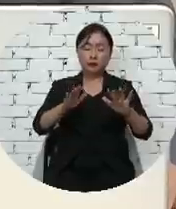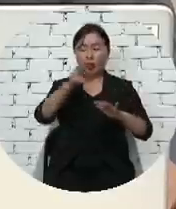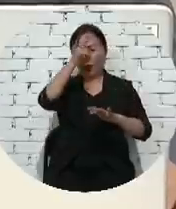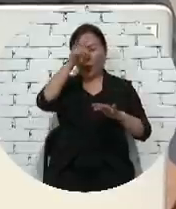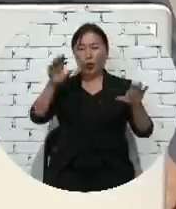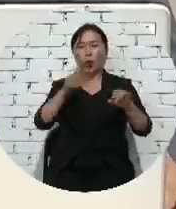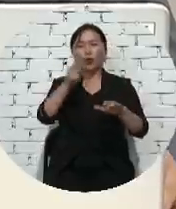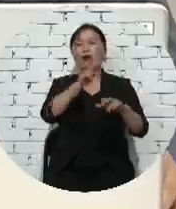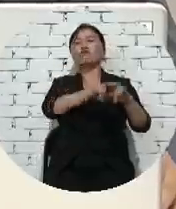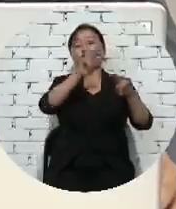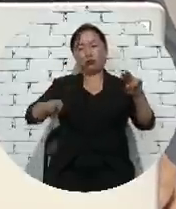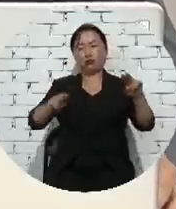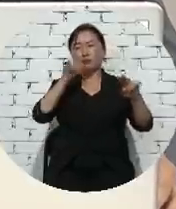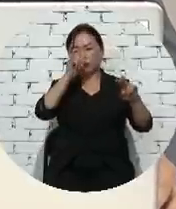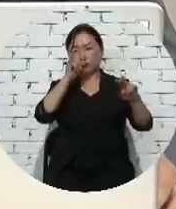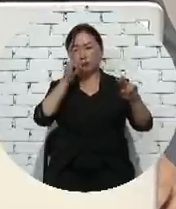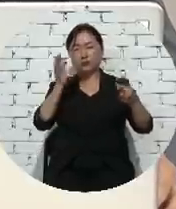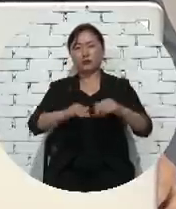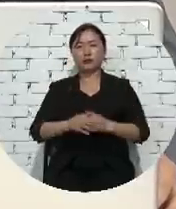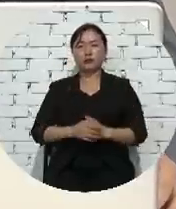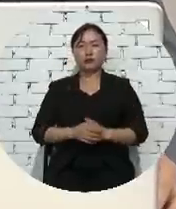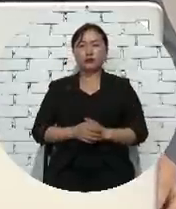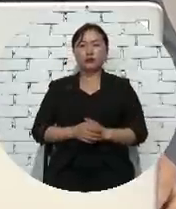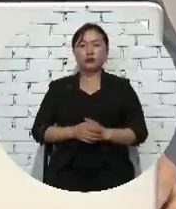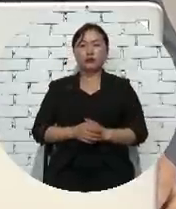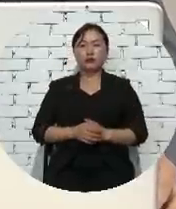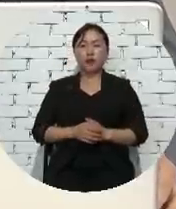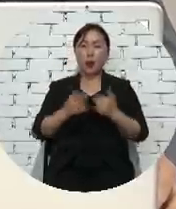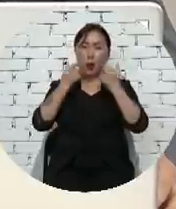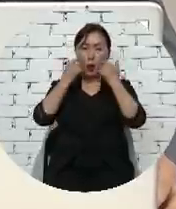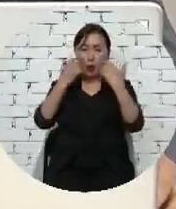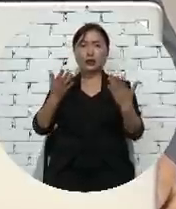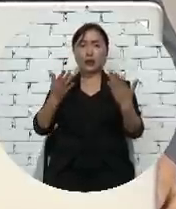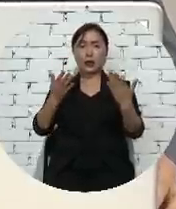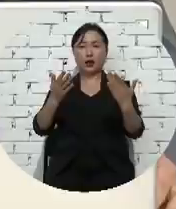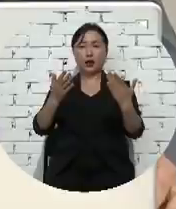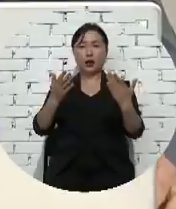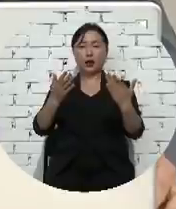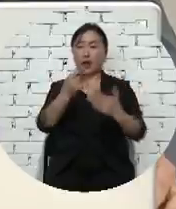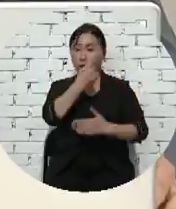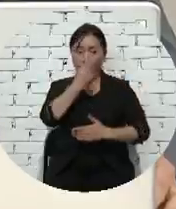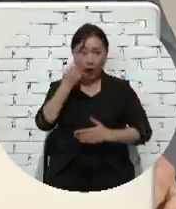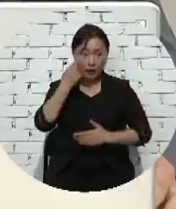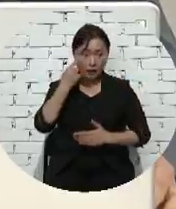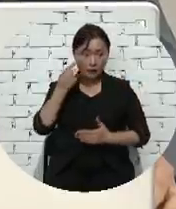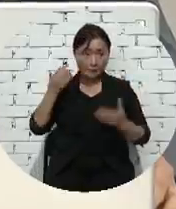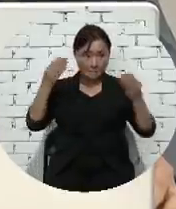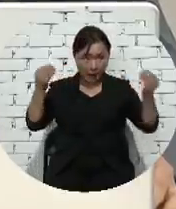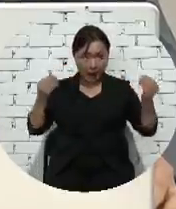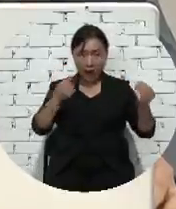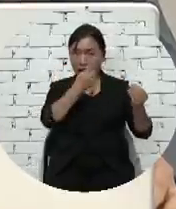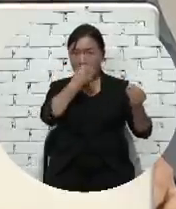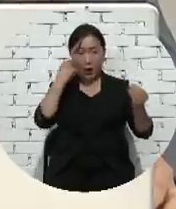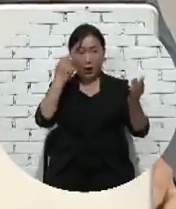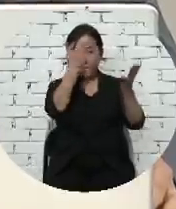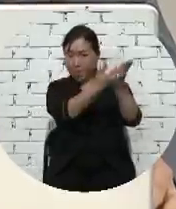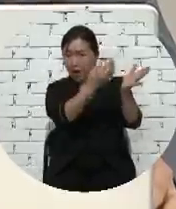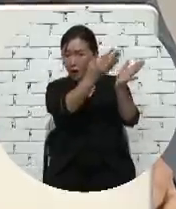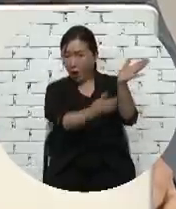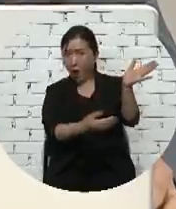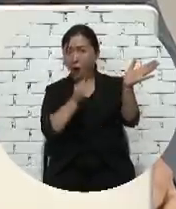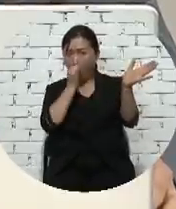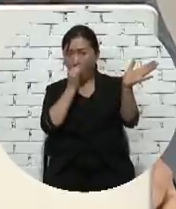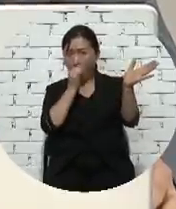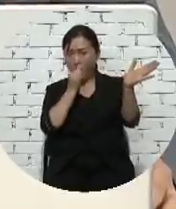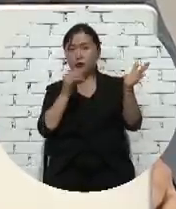어? 그게 예를 들어서 뭐 명확하게 확인이 된다 그러면은 제가